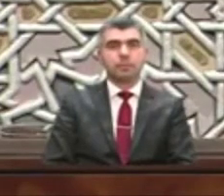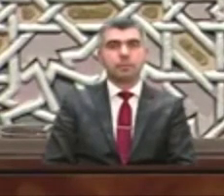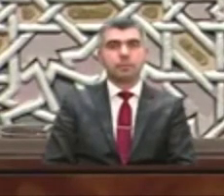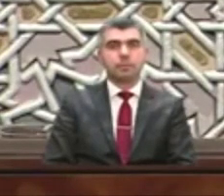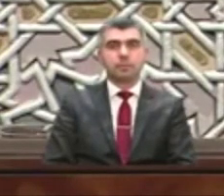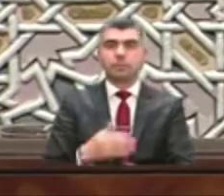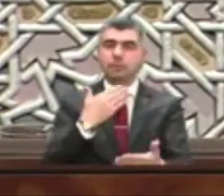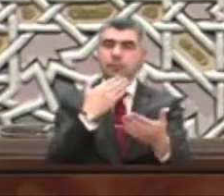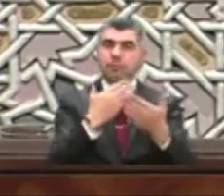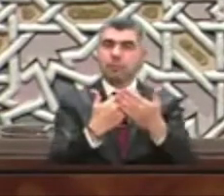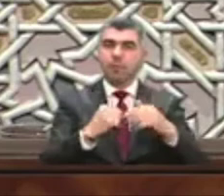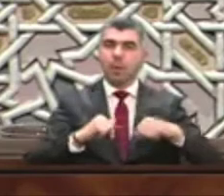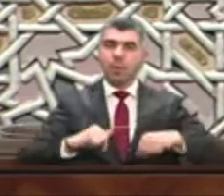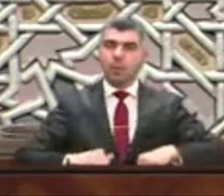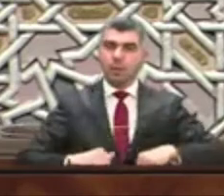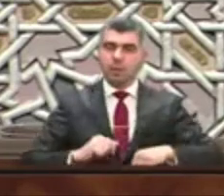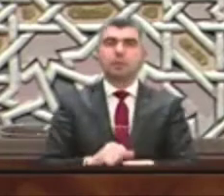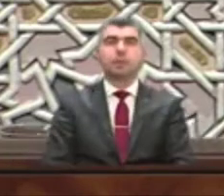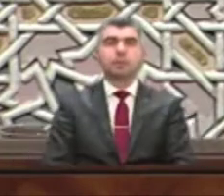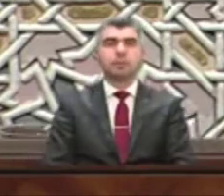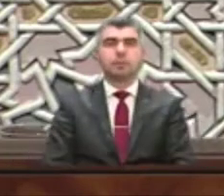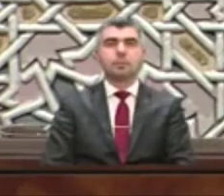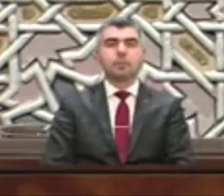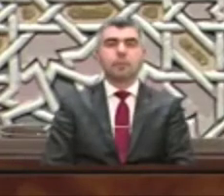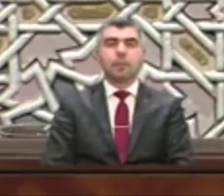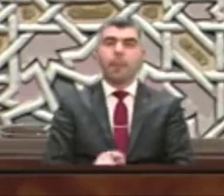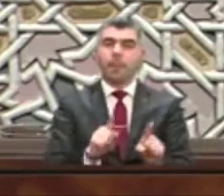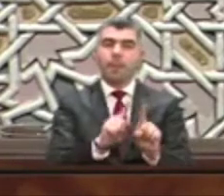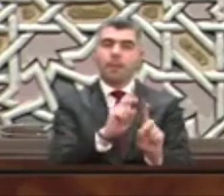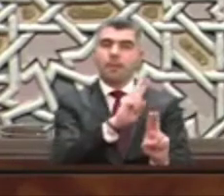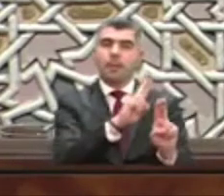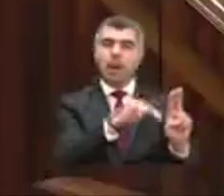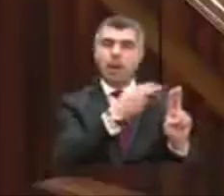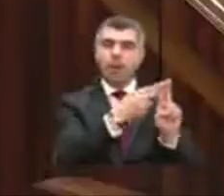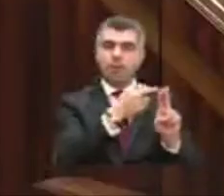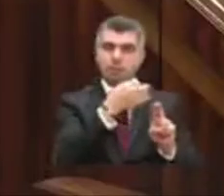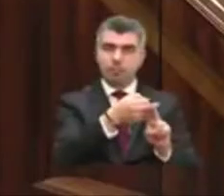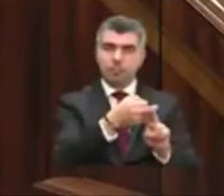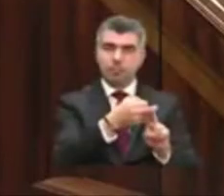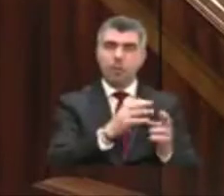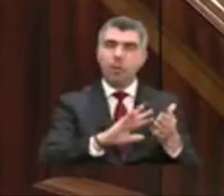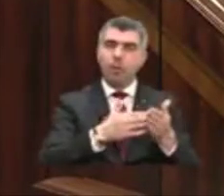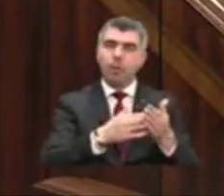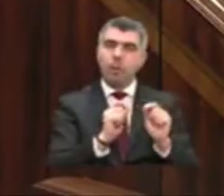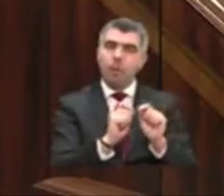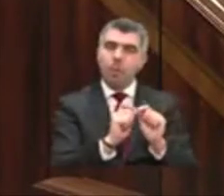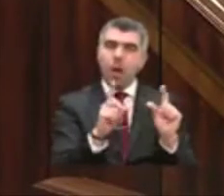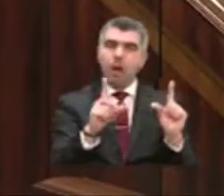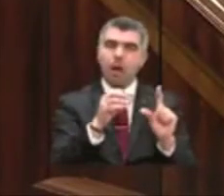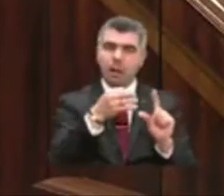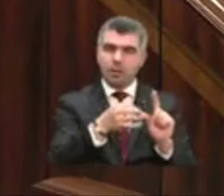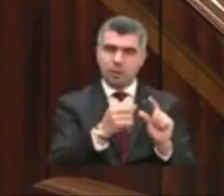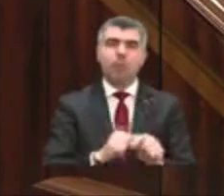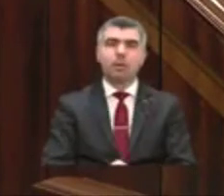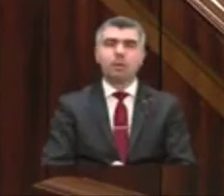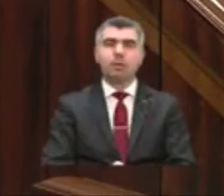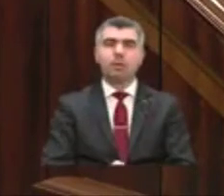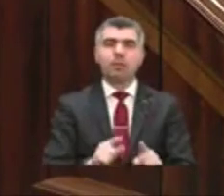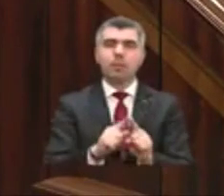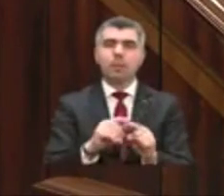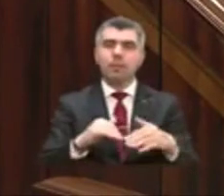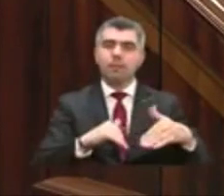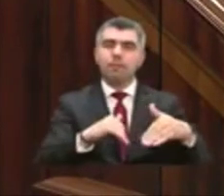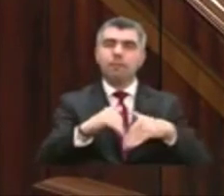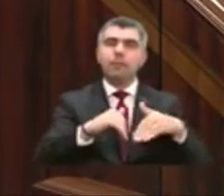شكرا سيدي الوزير المحترم. عطفا على إجابتكم نود أيضا الاستيضاح منكم بخصوص موقع الشبكة